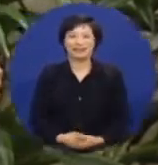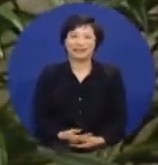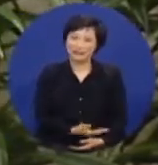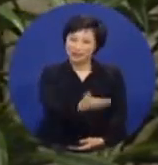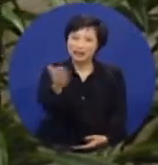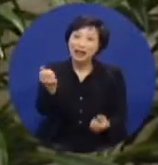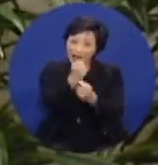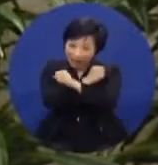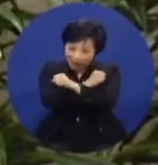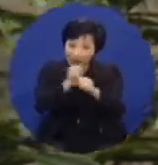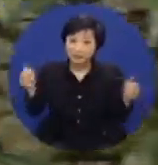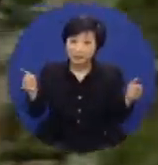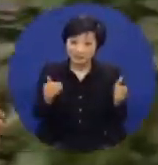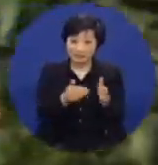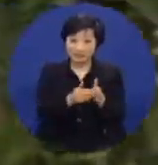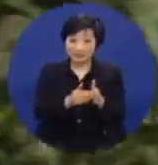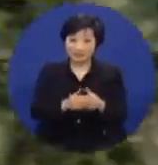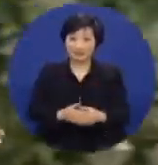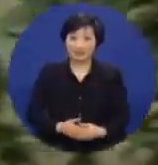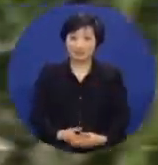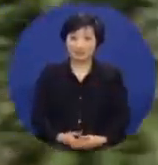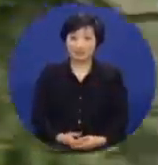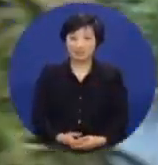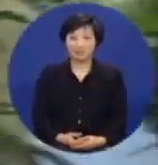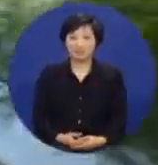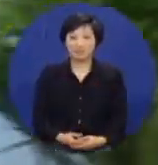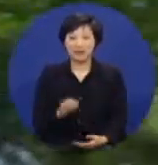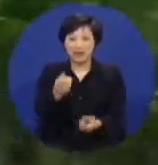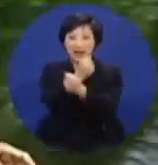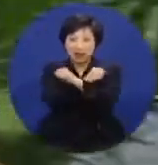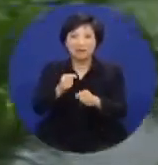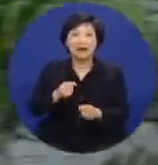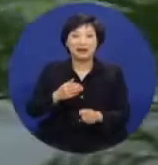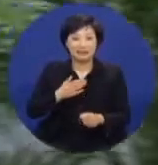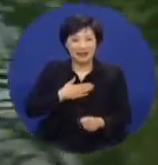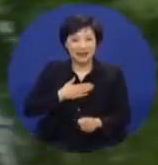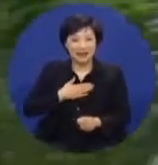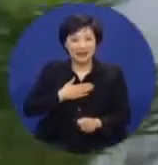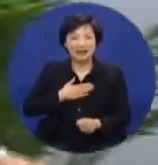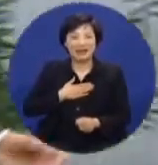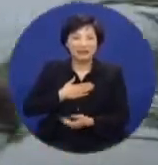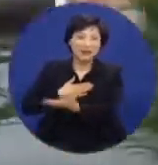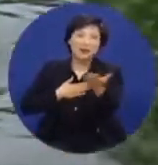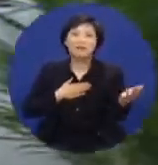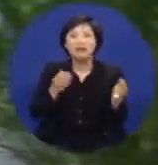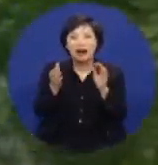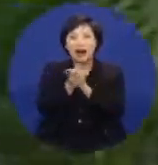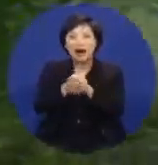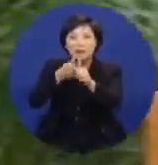너를 해야 야스 민희라 해방 계신분 아멘 합시다